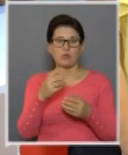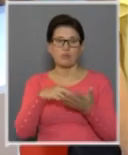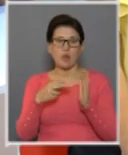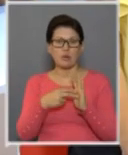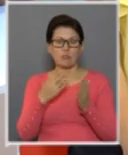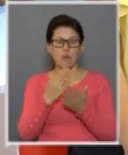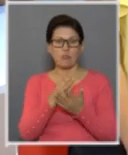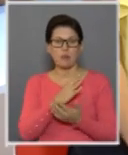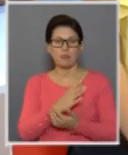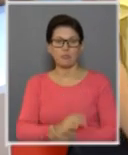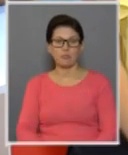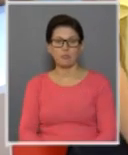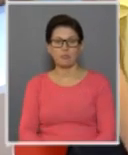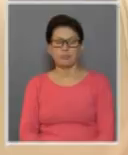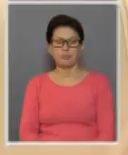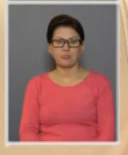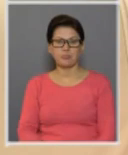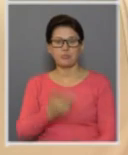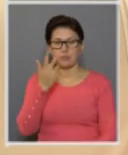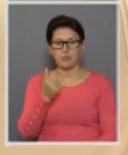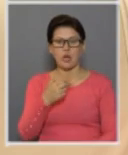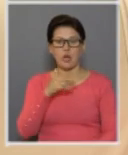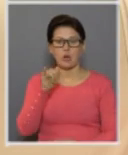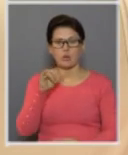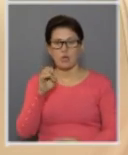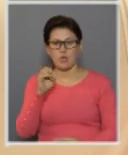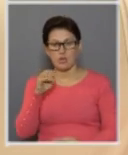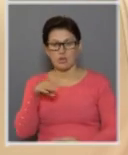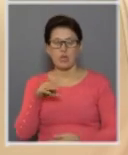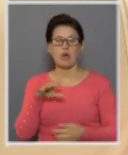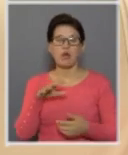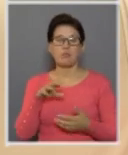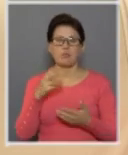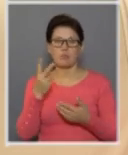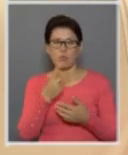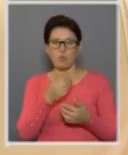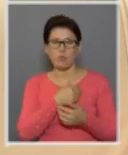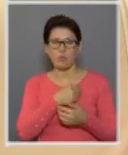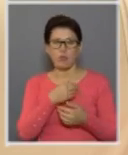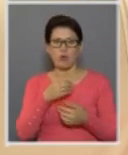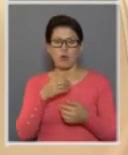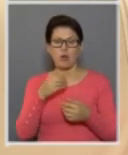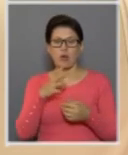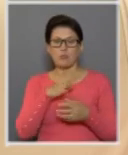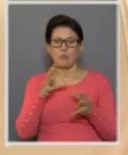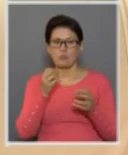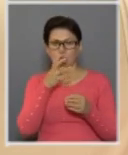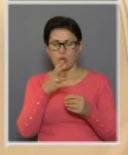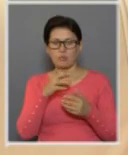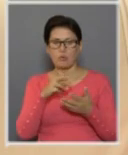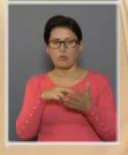жоспар бар ма? Иә, әрине дуэт жазуға жоспар бар. Қазір Өктем Алтаеваға мен бір жақсы